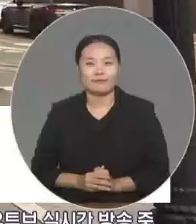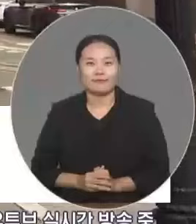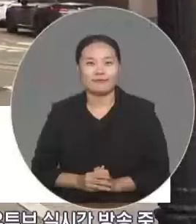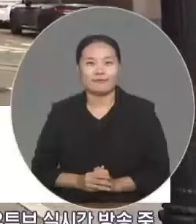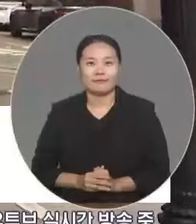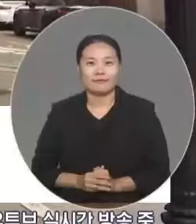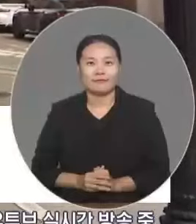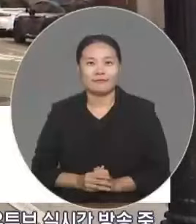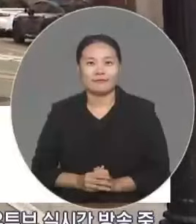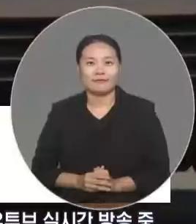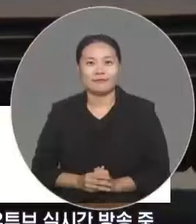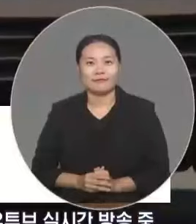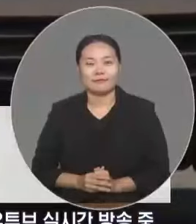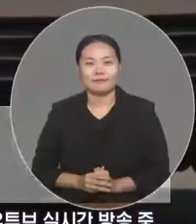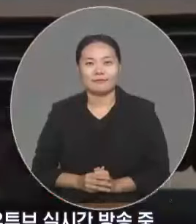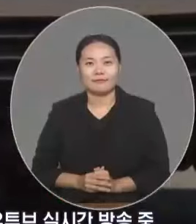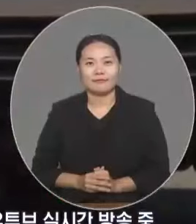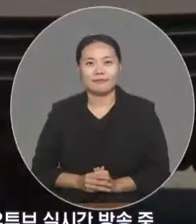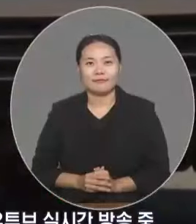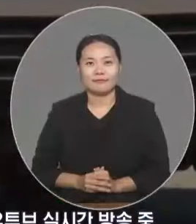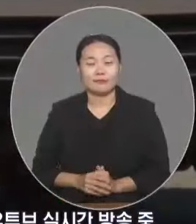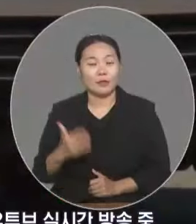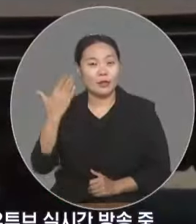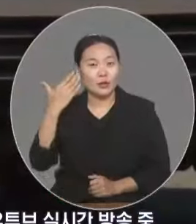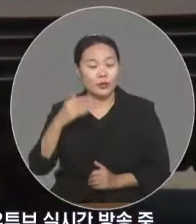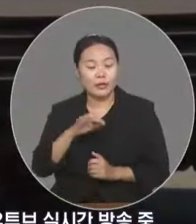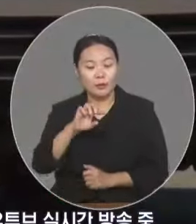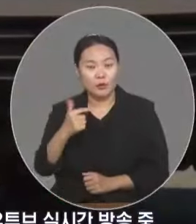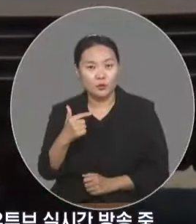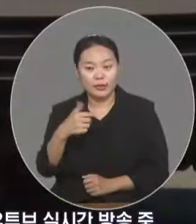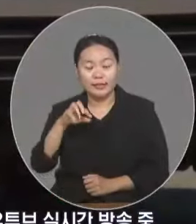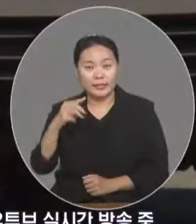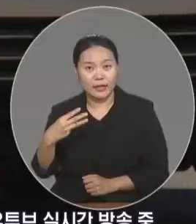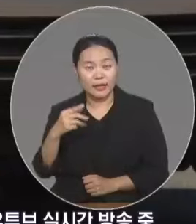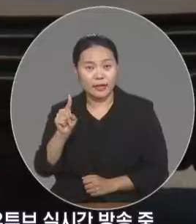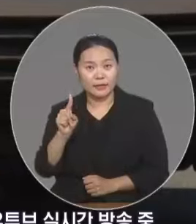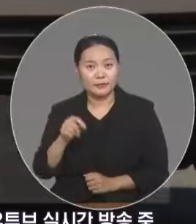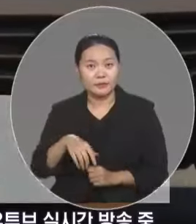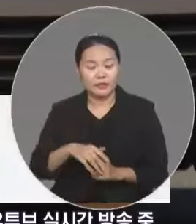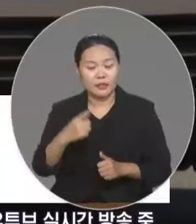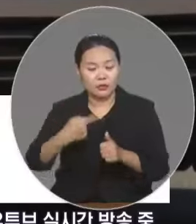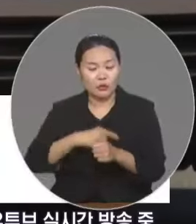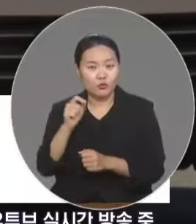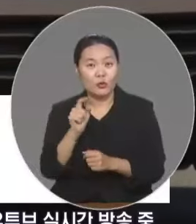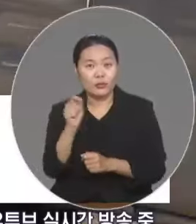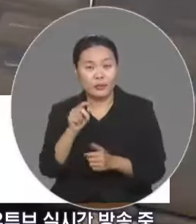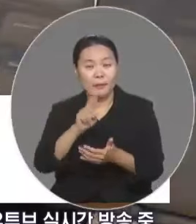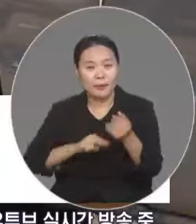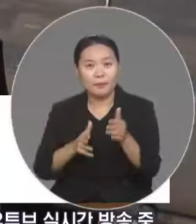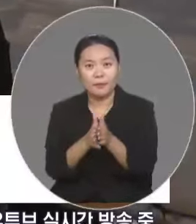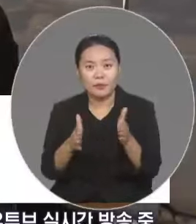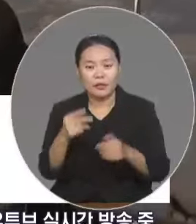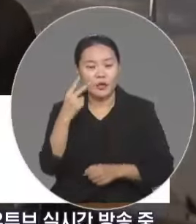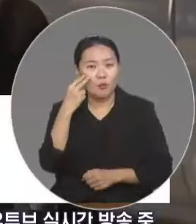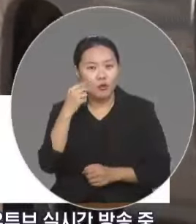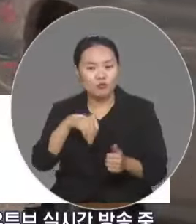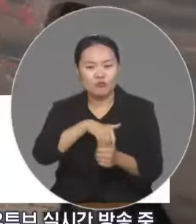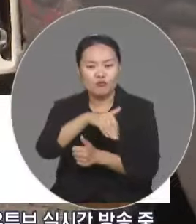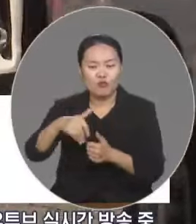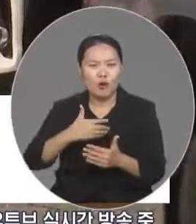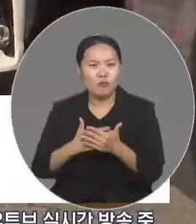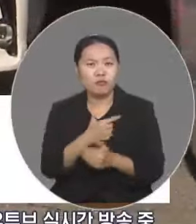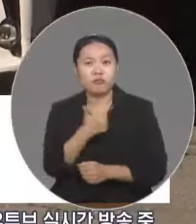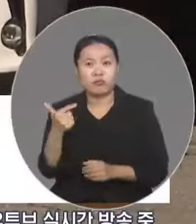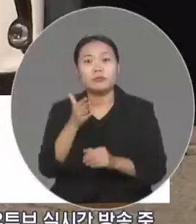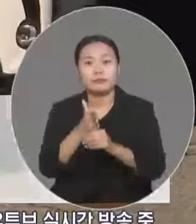highly recommend to try this. 최근 아마존과 테슬라도 자율주행 택시를 잇따라 출시하면서 미국 택시 업계의